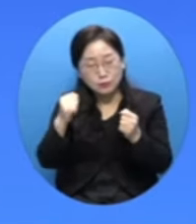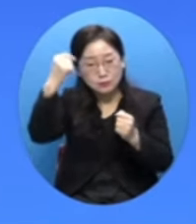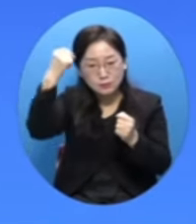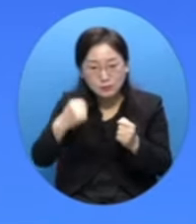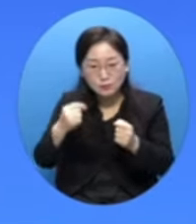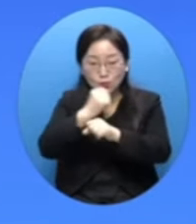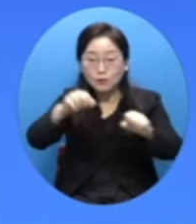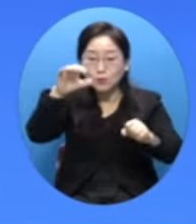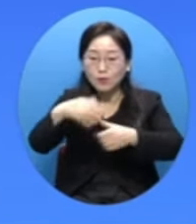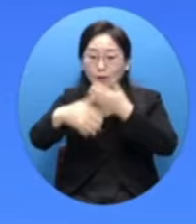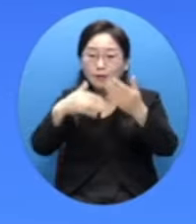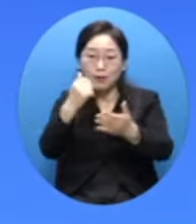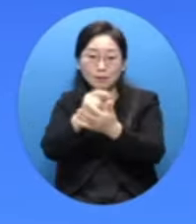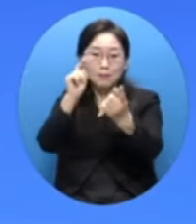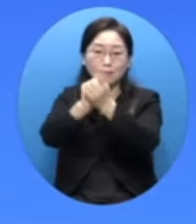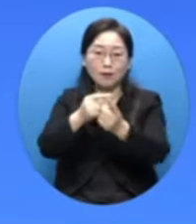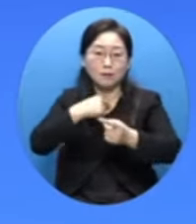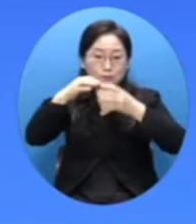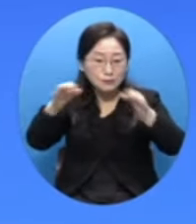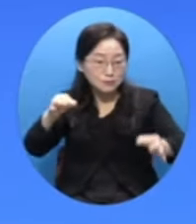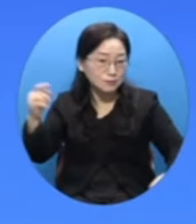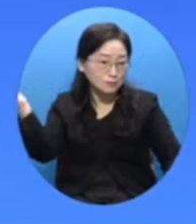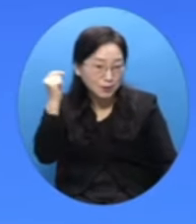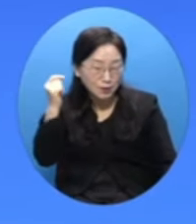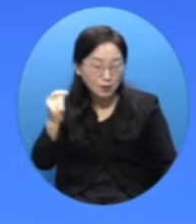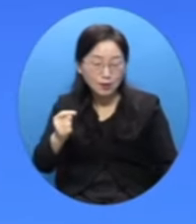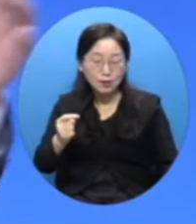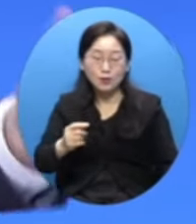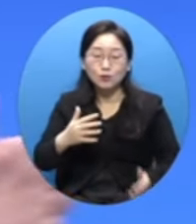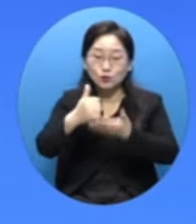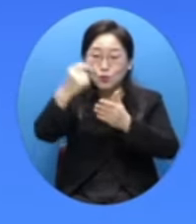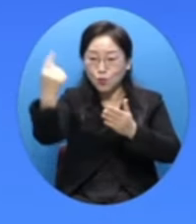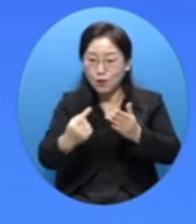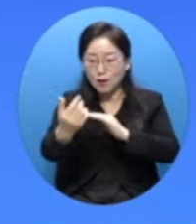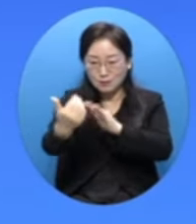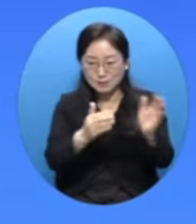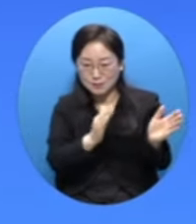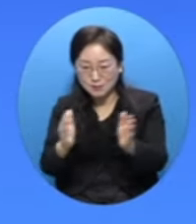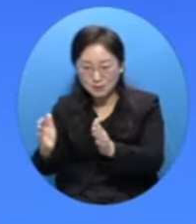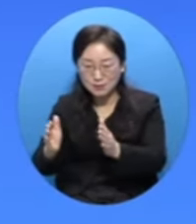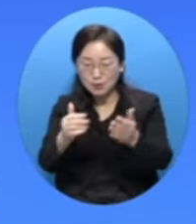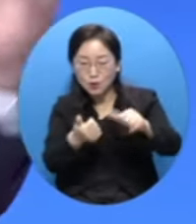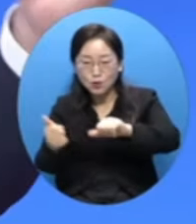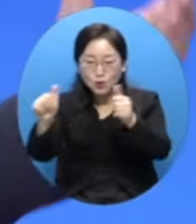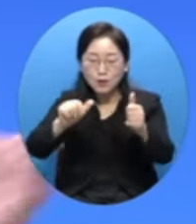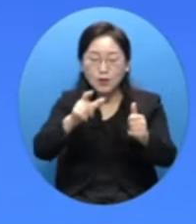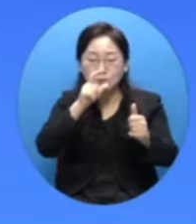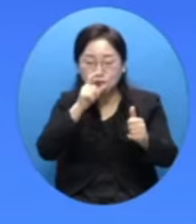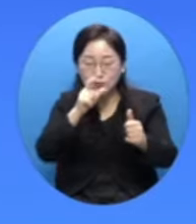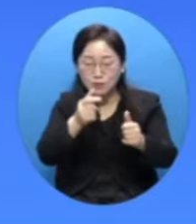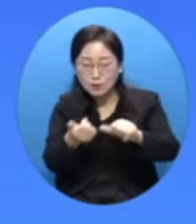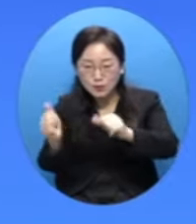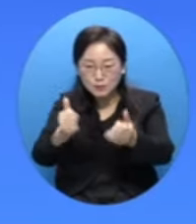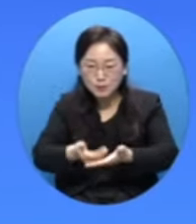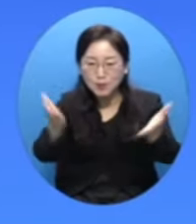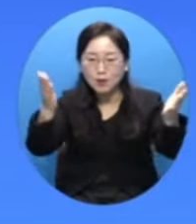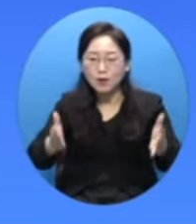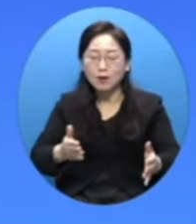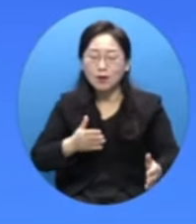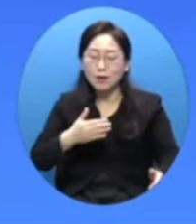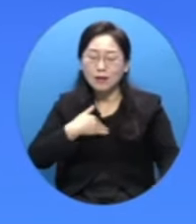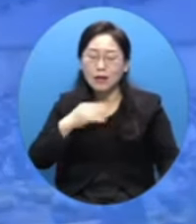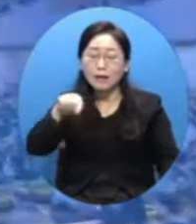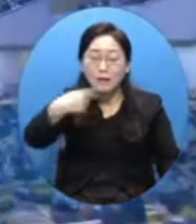만나 주님의 음성을 듣고 주님의 오심 길을 예비하며 회개의 침례를 베풀면서 내 뒤에 오시리가 능력 많으신